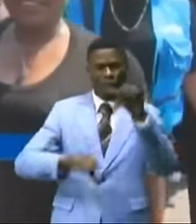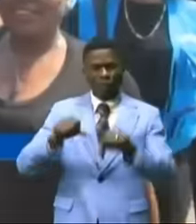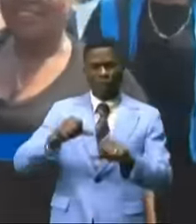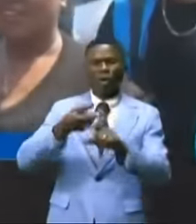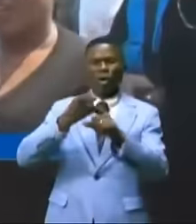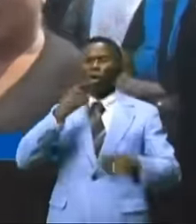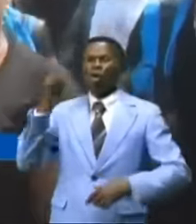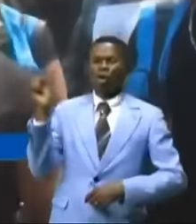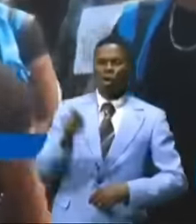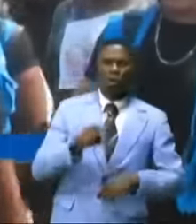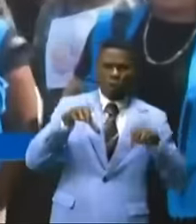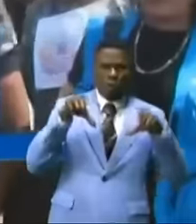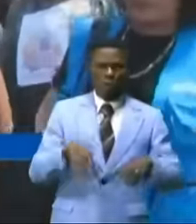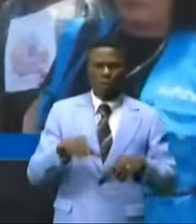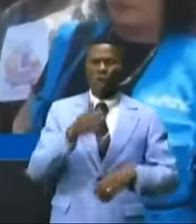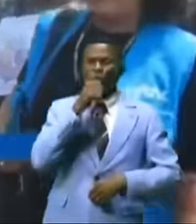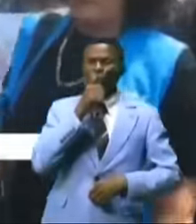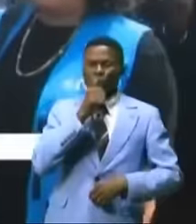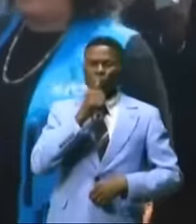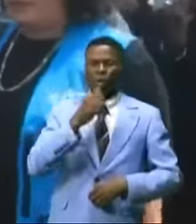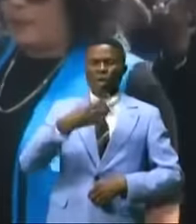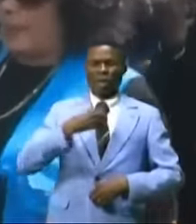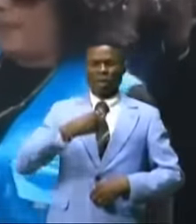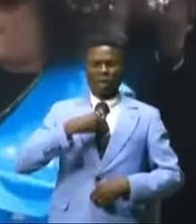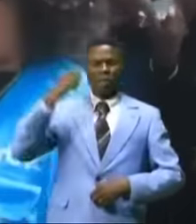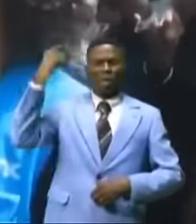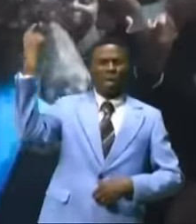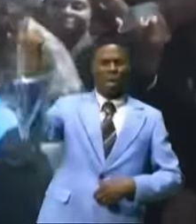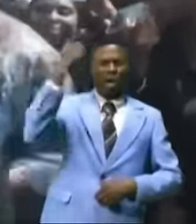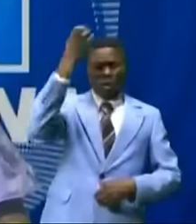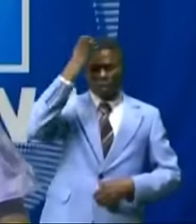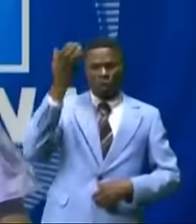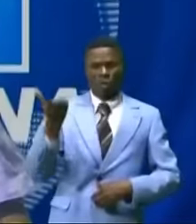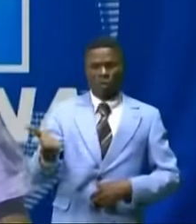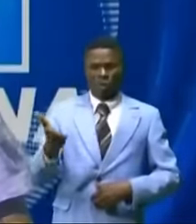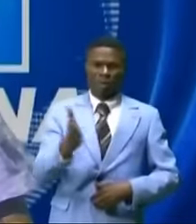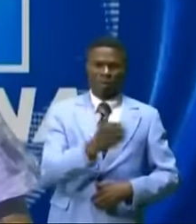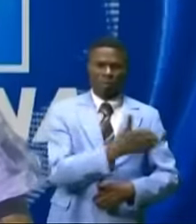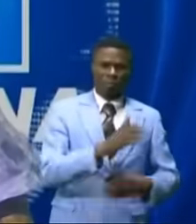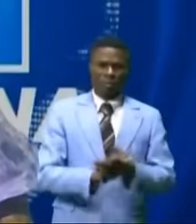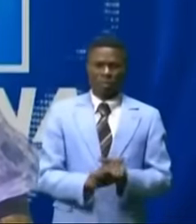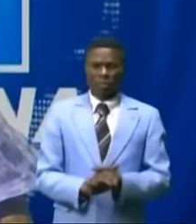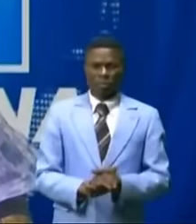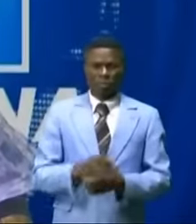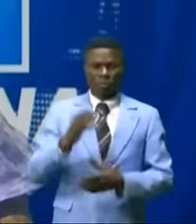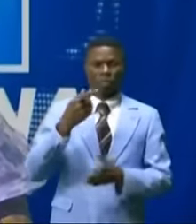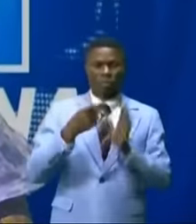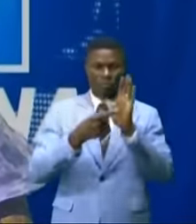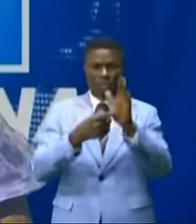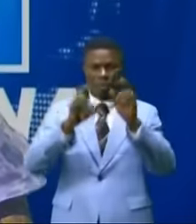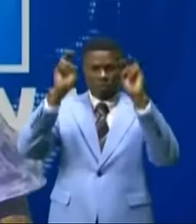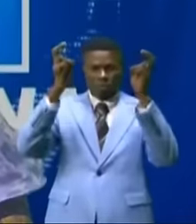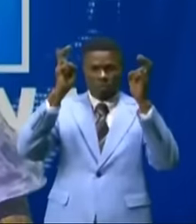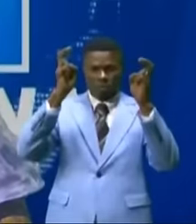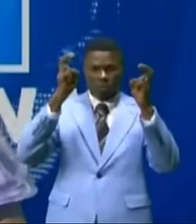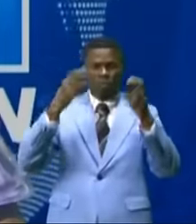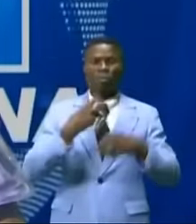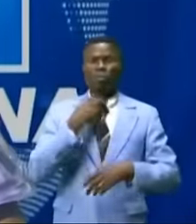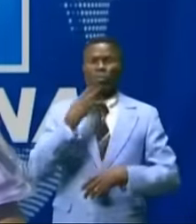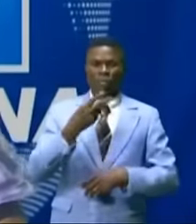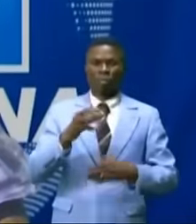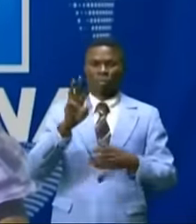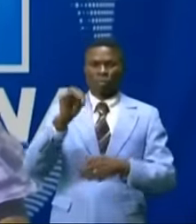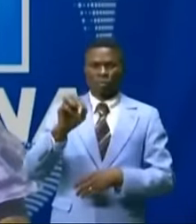à la RDC et les silences de la communauté internationale. On vient là de reconnaître le timbre vocal de Fanny